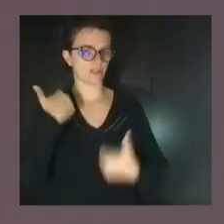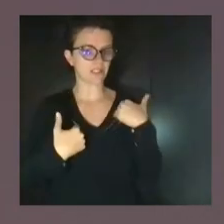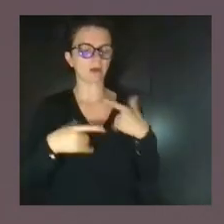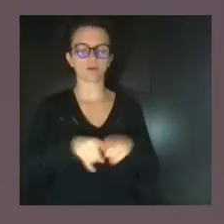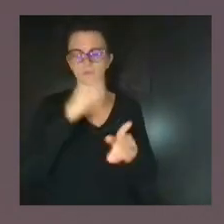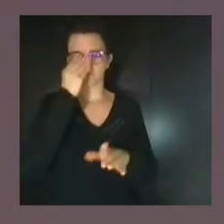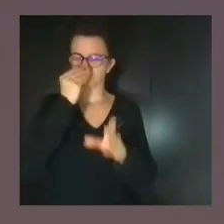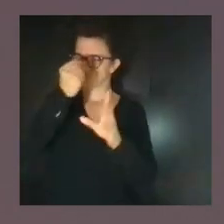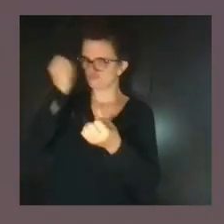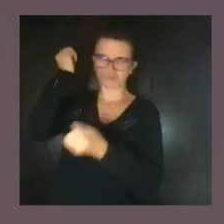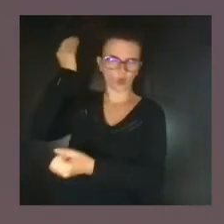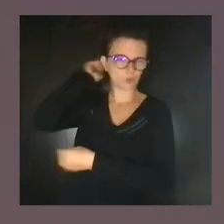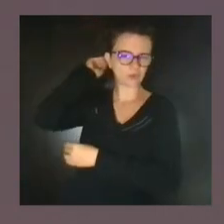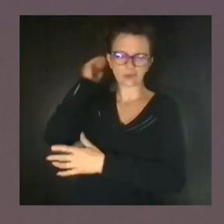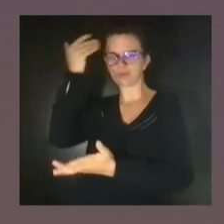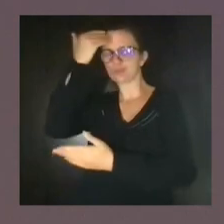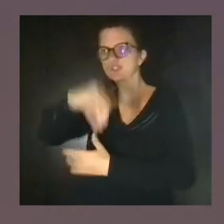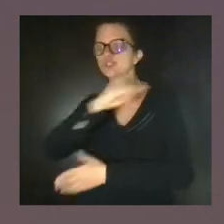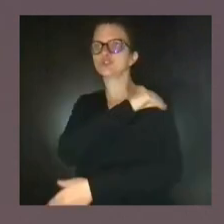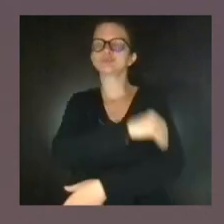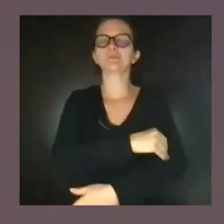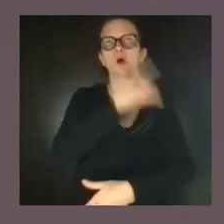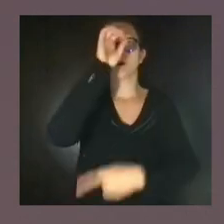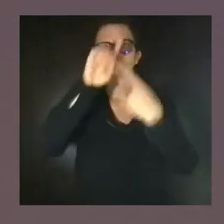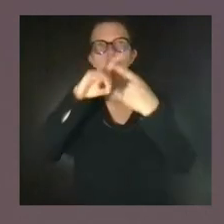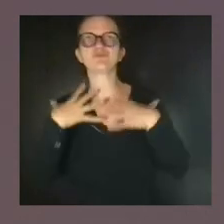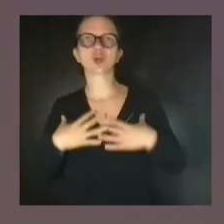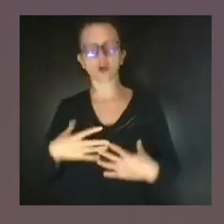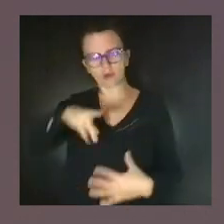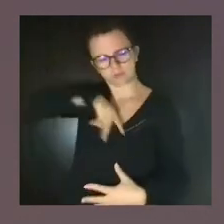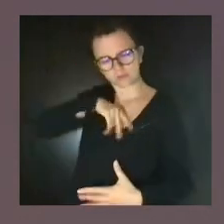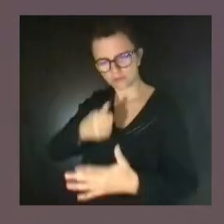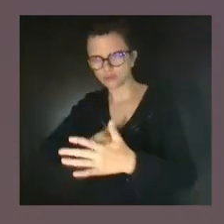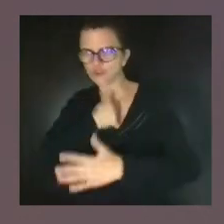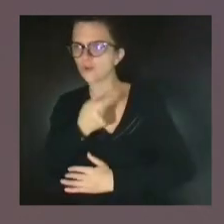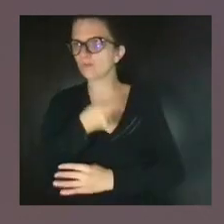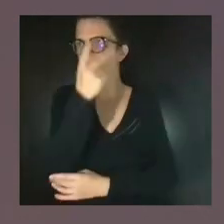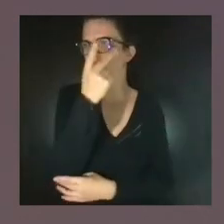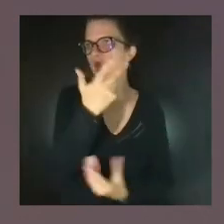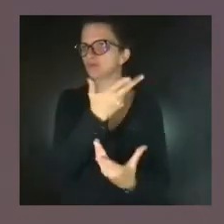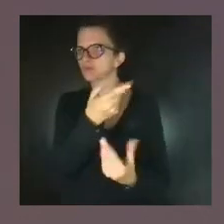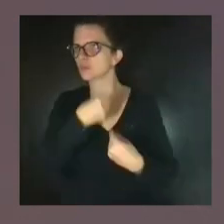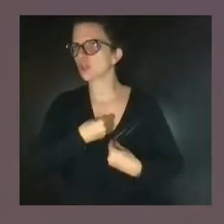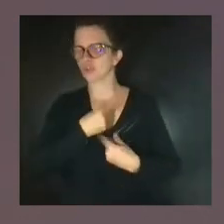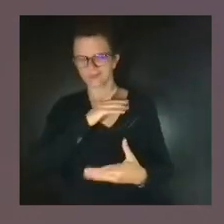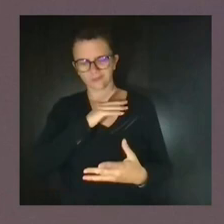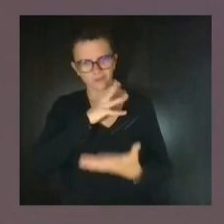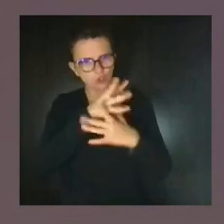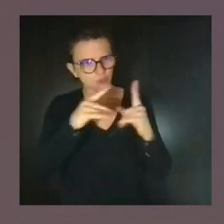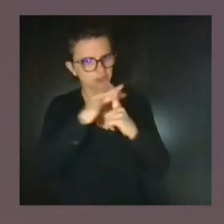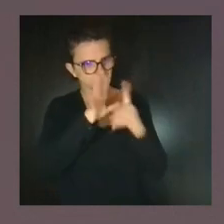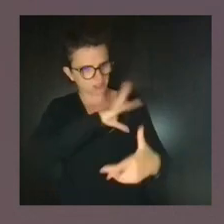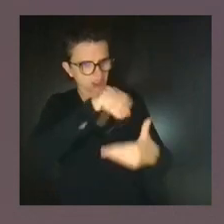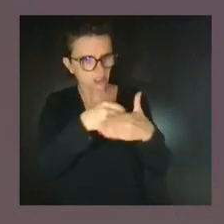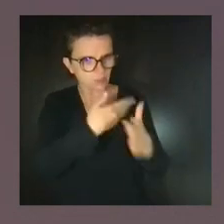l'inconscient collectif, on fait du sport pour se réapproprier son corps, être plus autonome, se permettre d'être mieux intégré dans une société, oui,